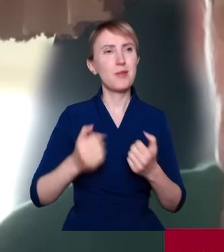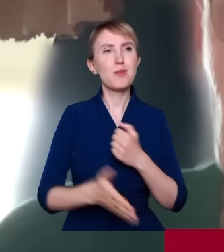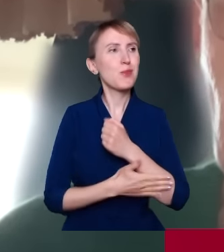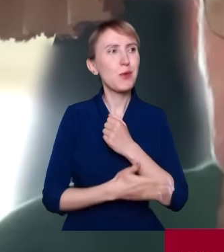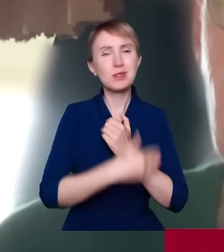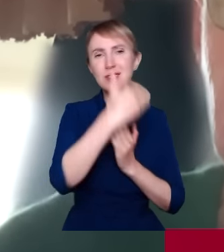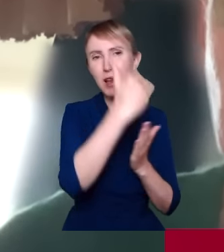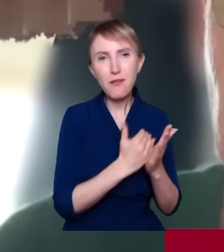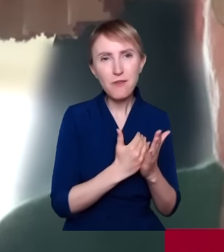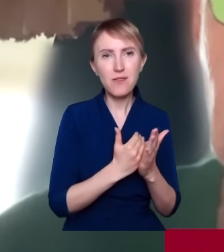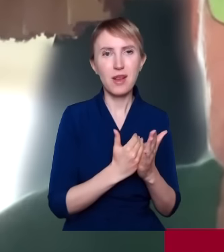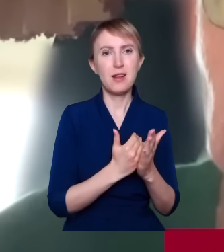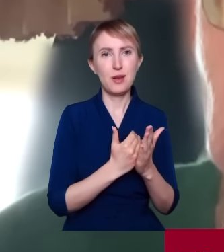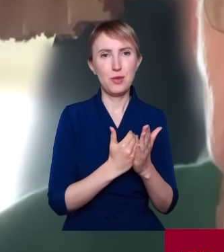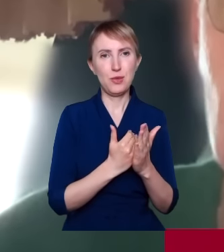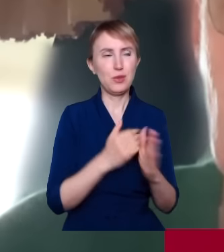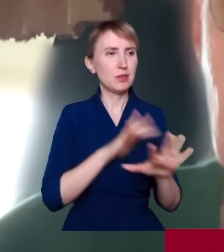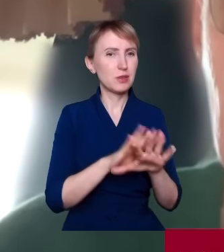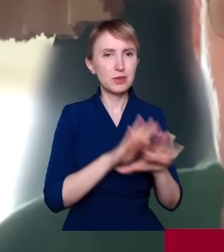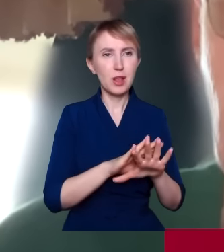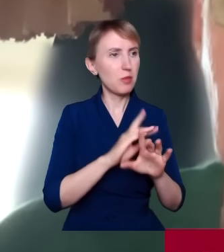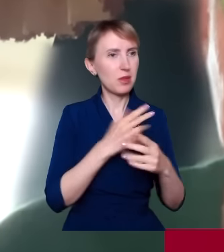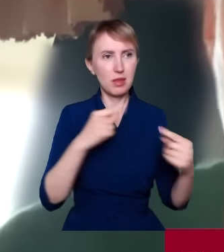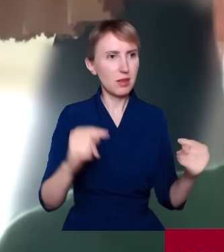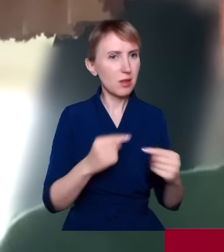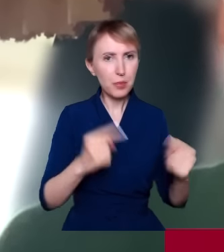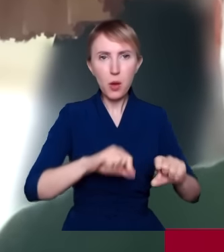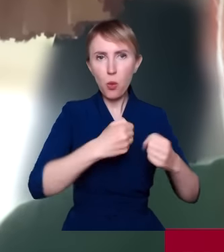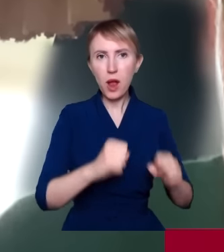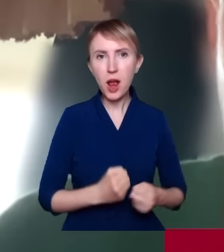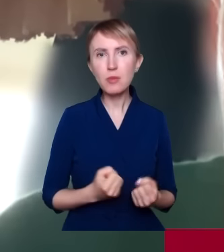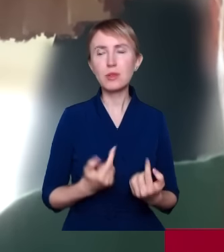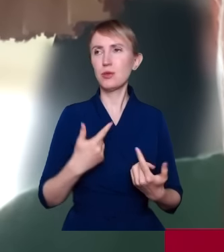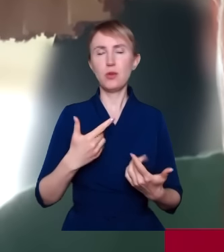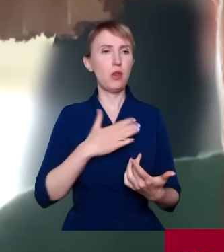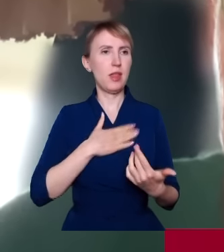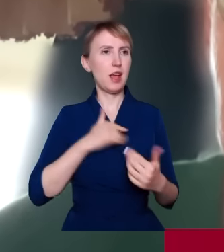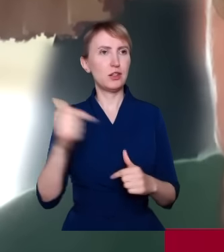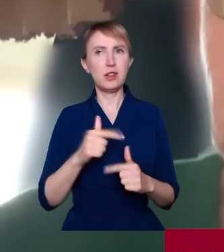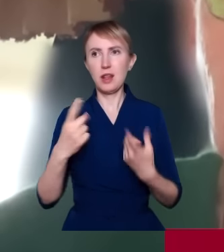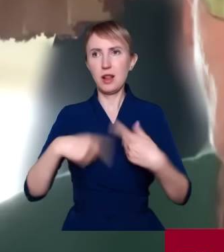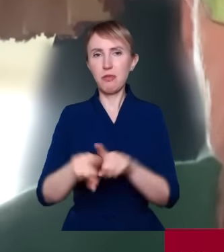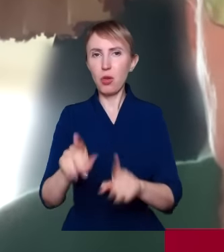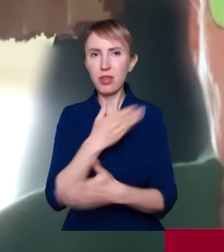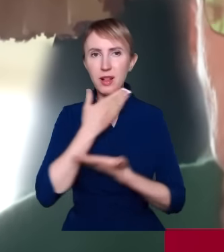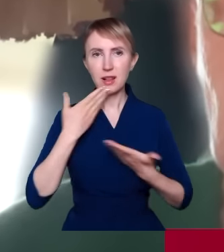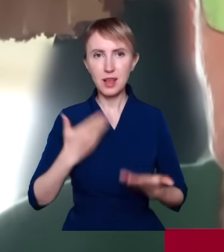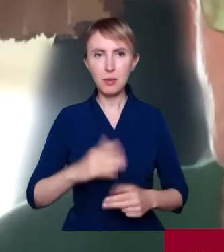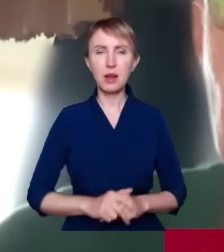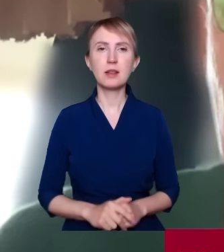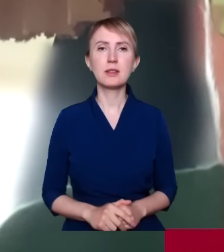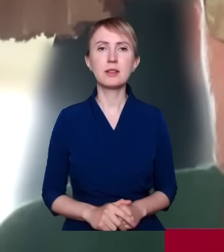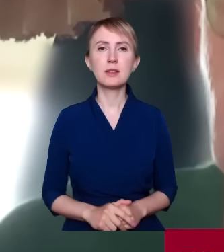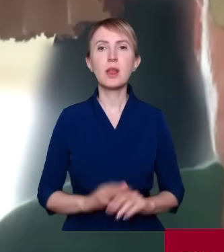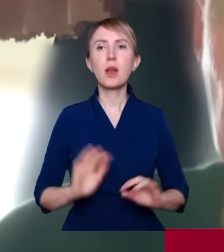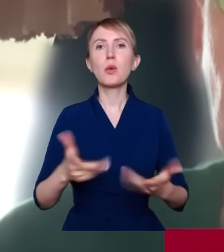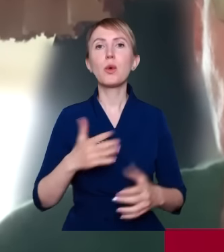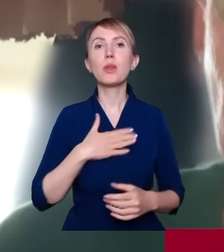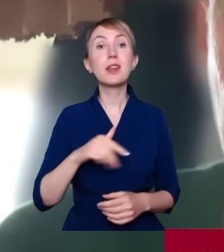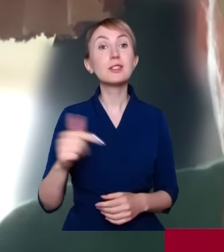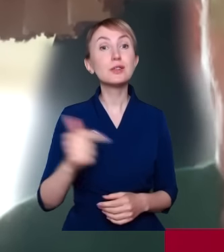normami ustrojowymi, to działamy sprzecznie z własnym interesem, a ten oznacza przecież